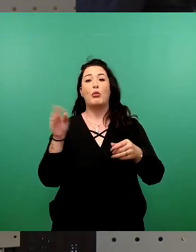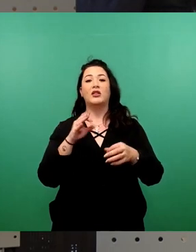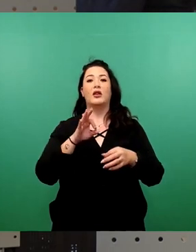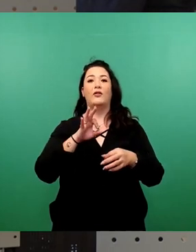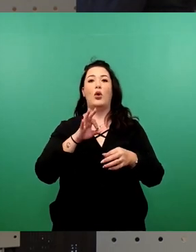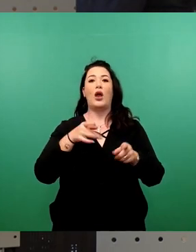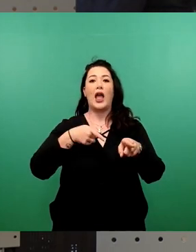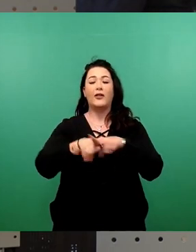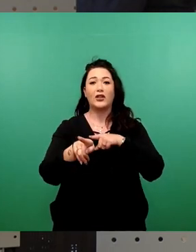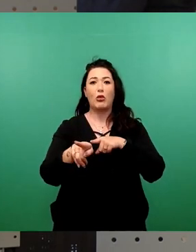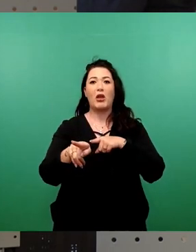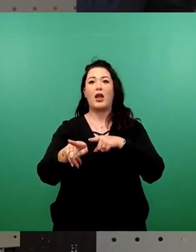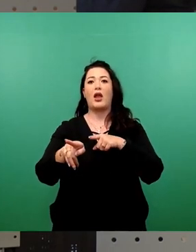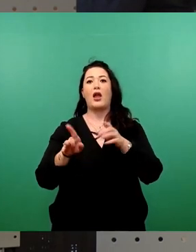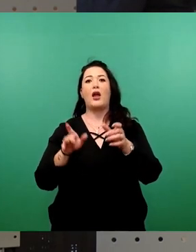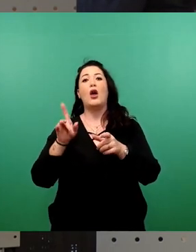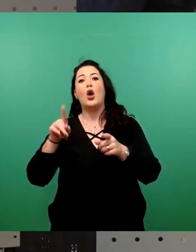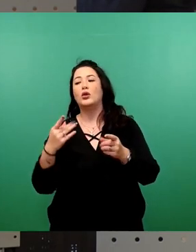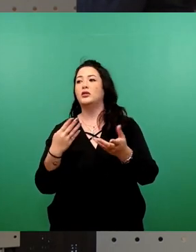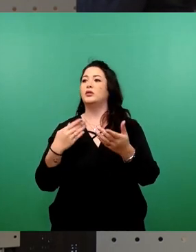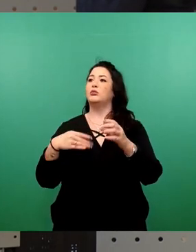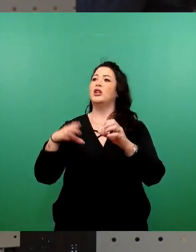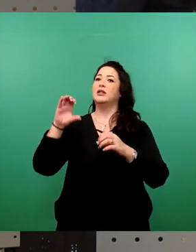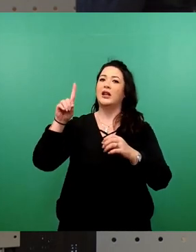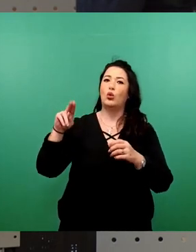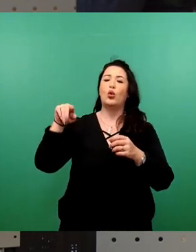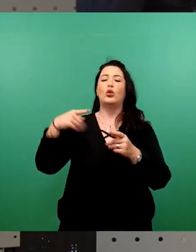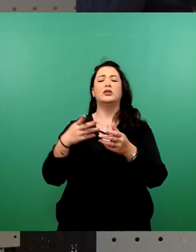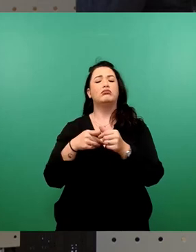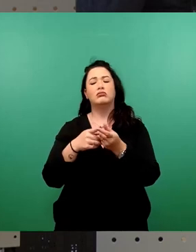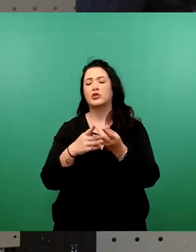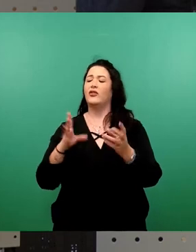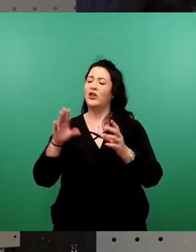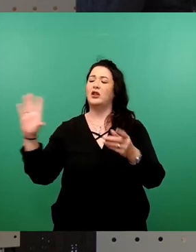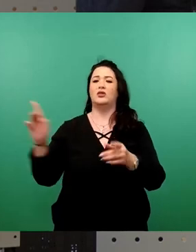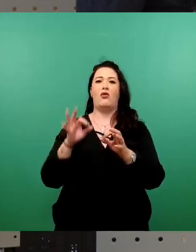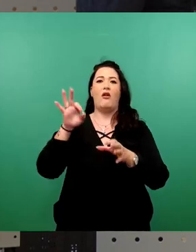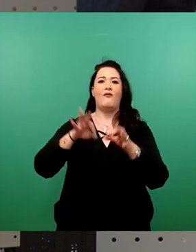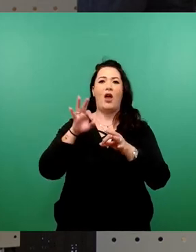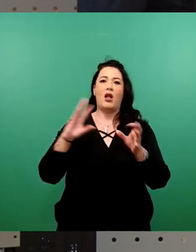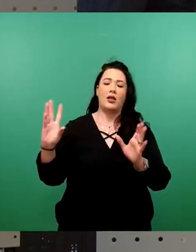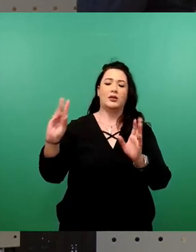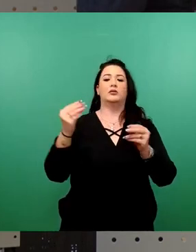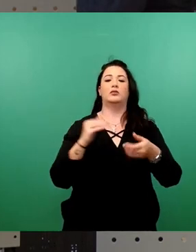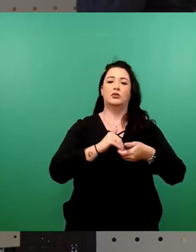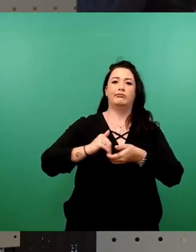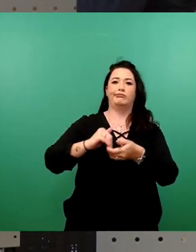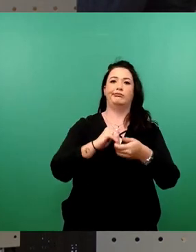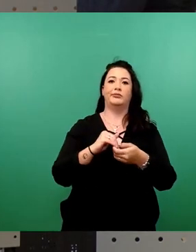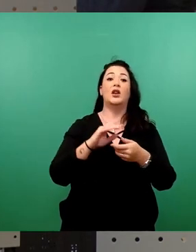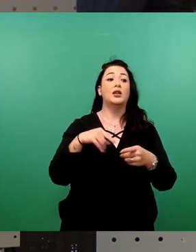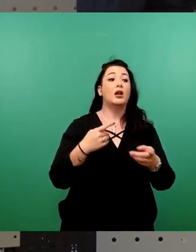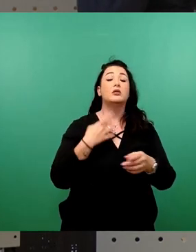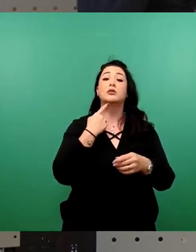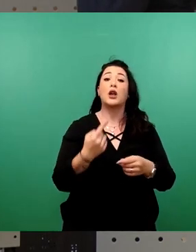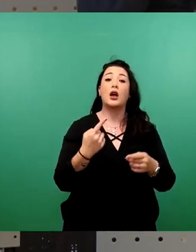Kandidat der CDU und der FDP wieder zur Wahl angetreten ist, erhebt dann auch noch den Anspruch, dass CDU und FDP, die zusammen in diesem